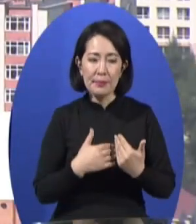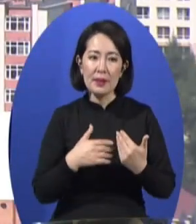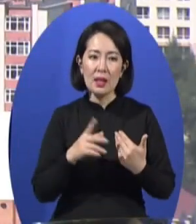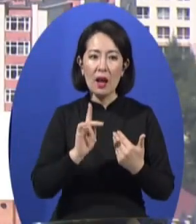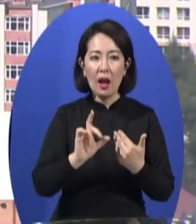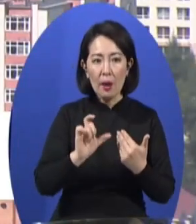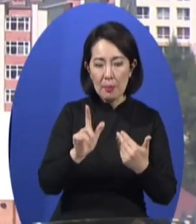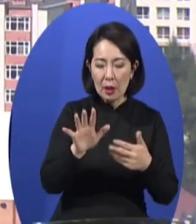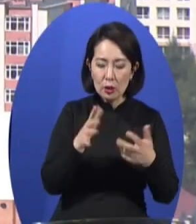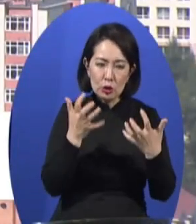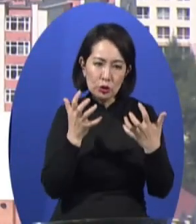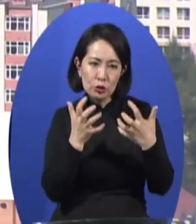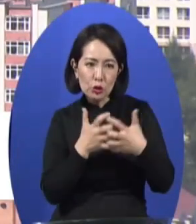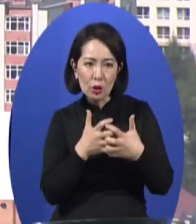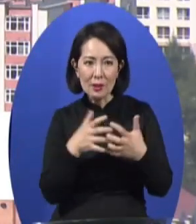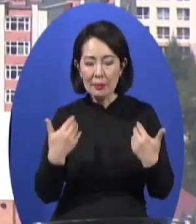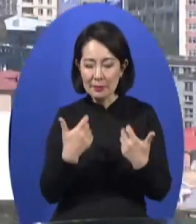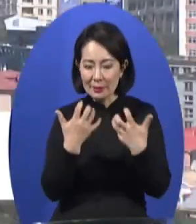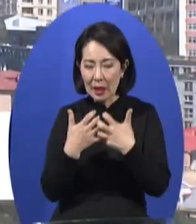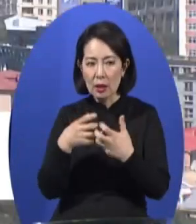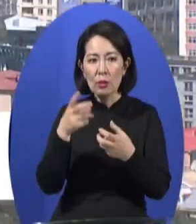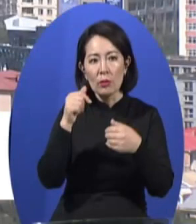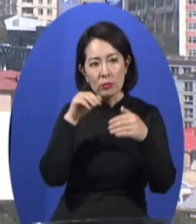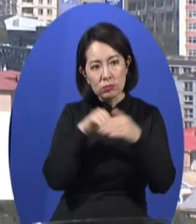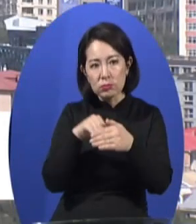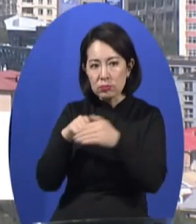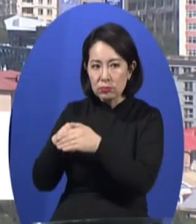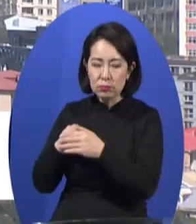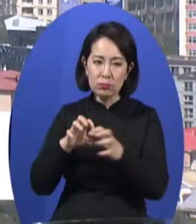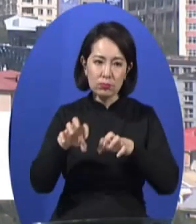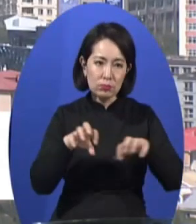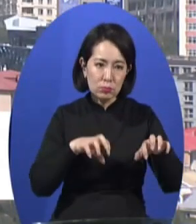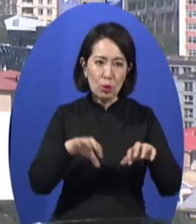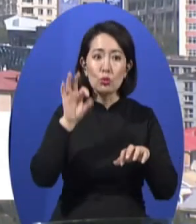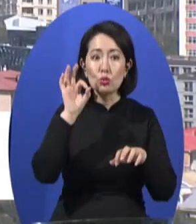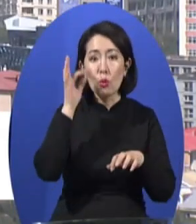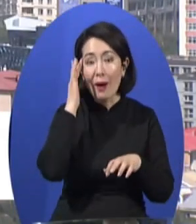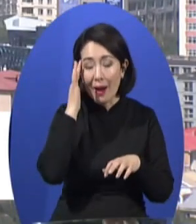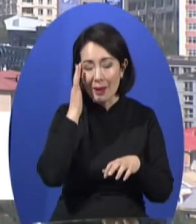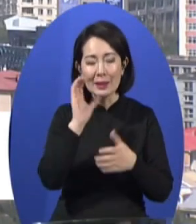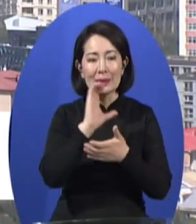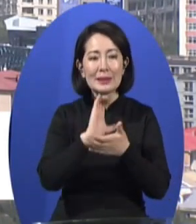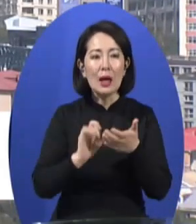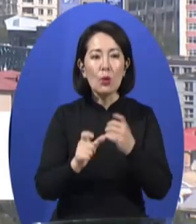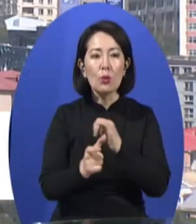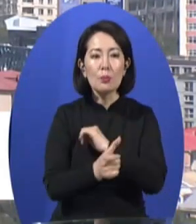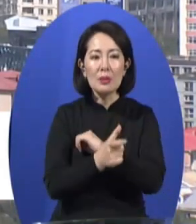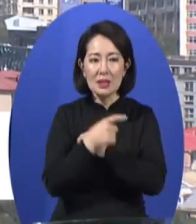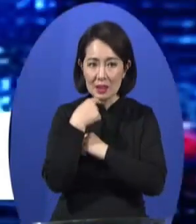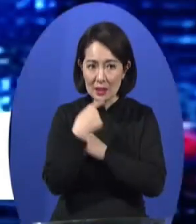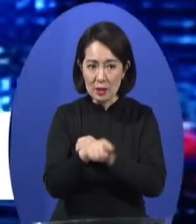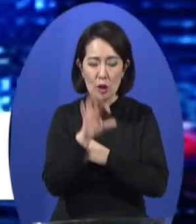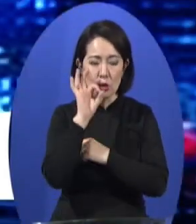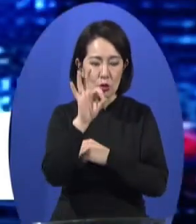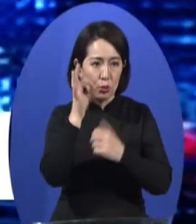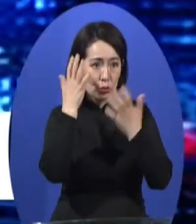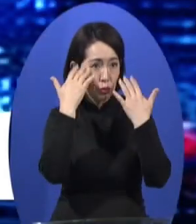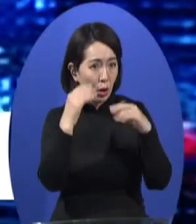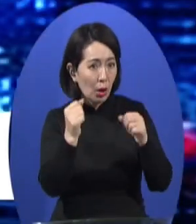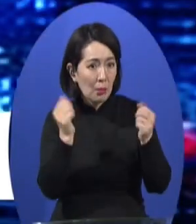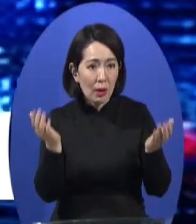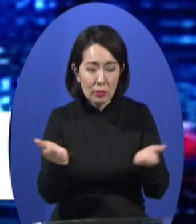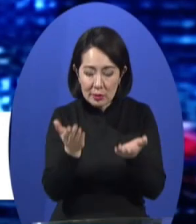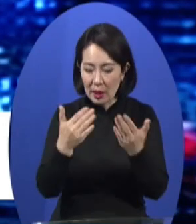маягт зохицсон байдлаар ингэж хоримтлал бий болох нь зөв арга юм а гэдгийг бол санхүүчд бас хэлж байна. Зөв зохион байгуулалтыг